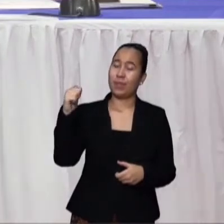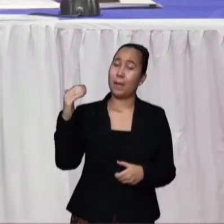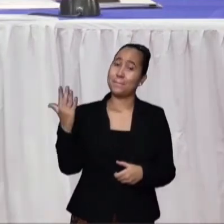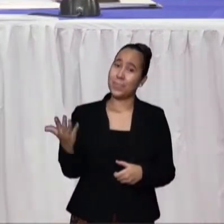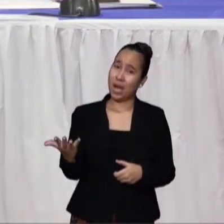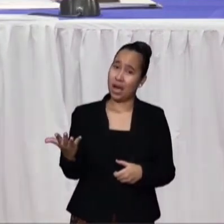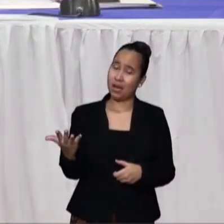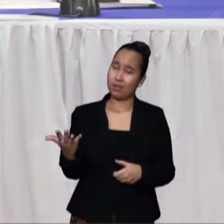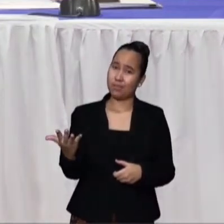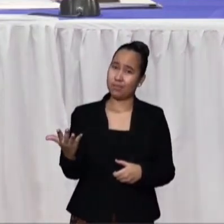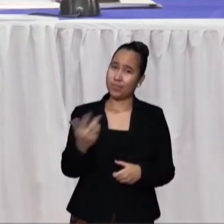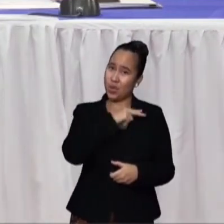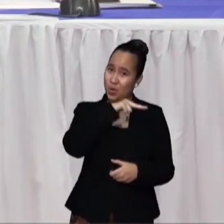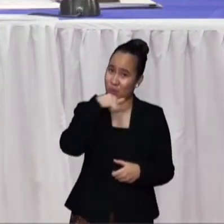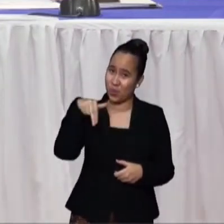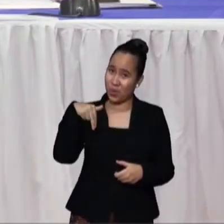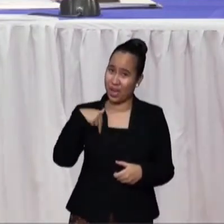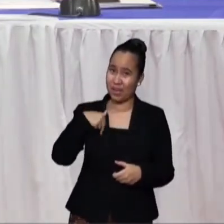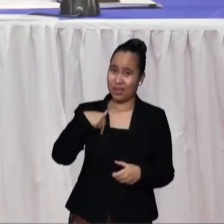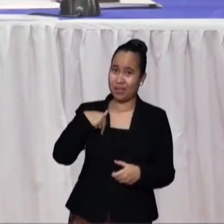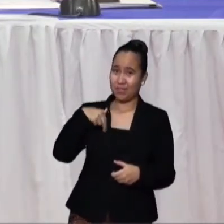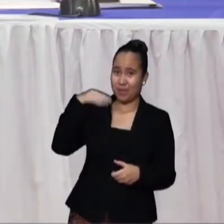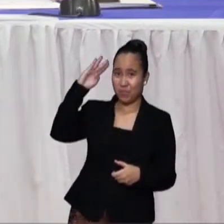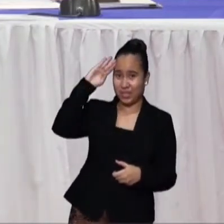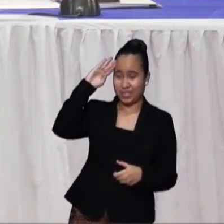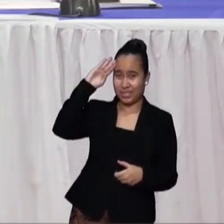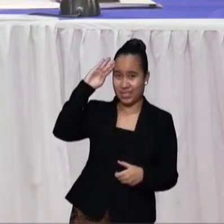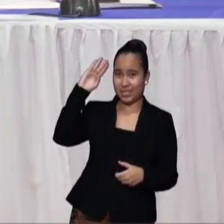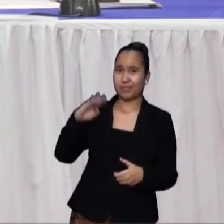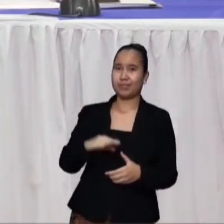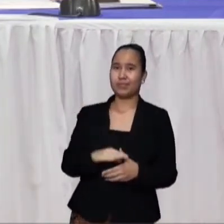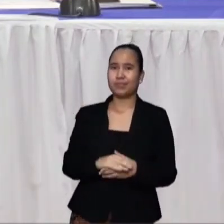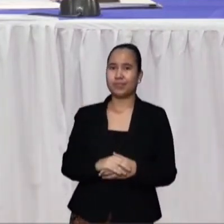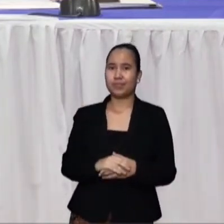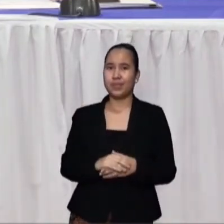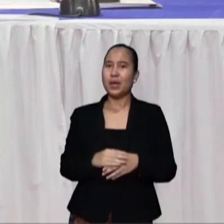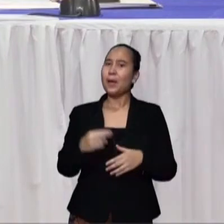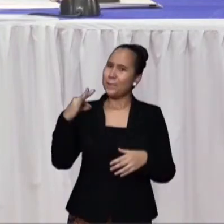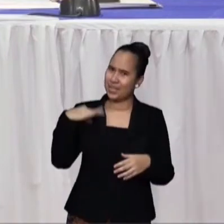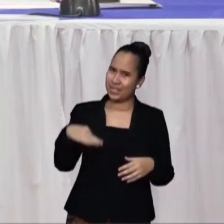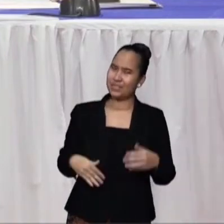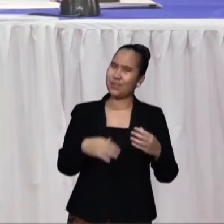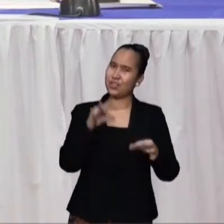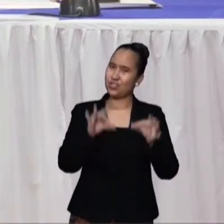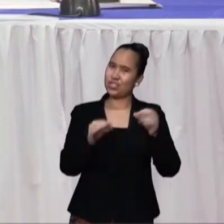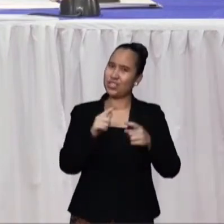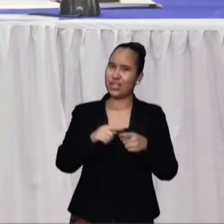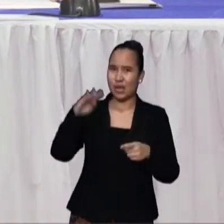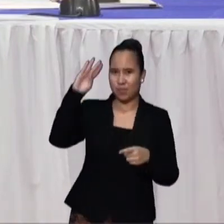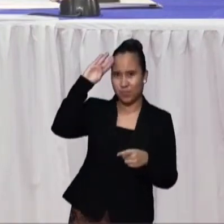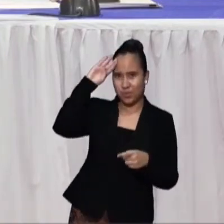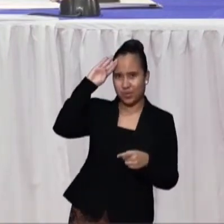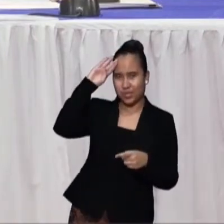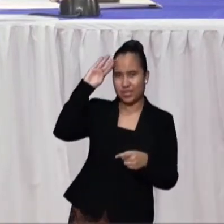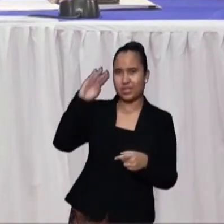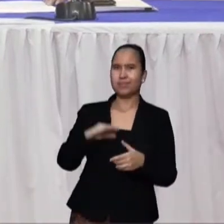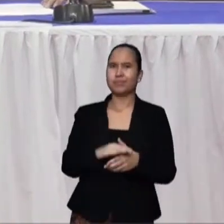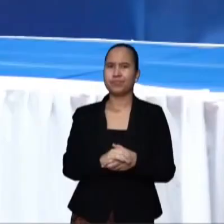Maar wij van de handhaving, met name het ministerie van Justitie en Politie, / Korps Politie